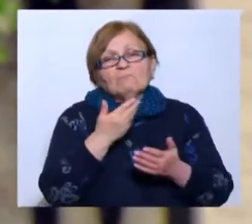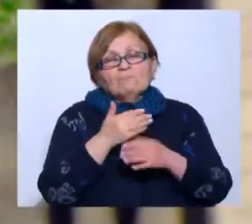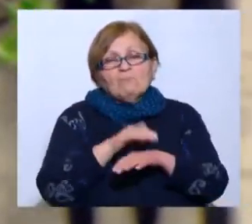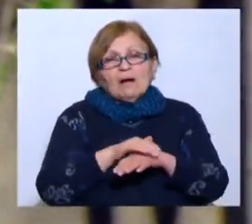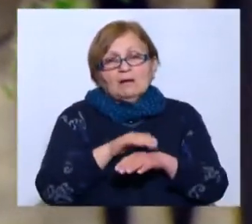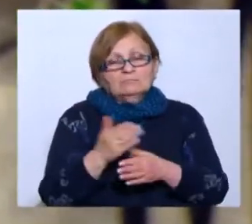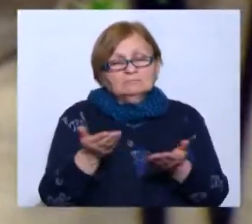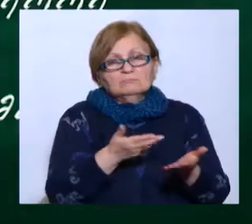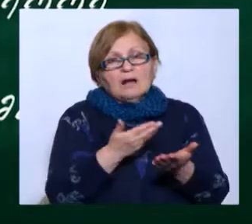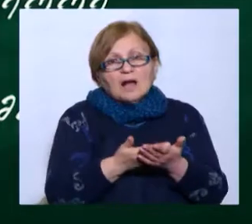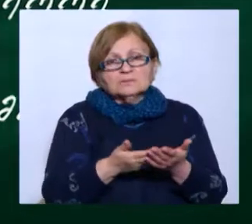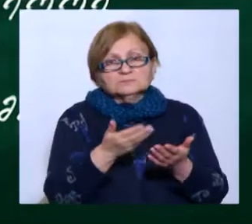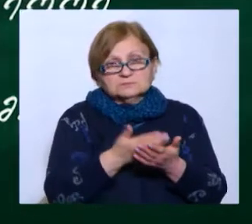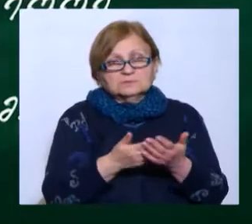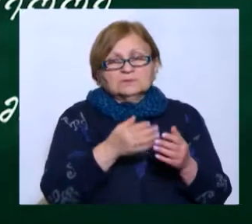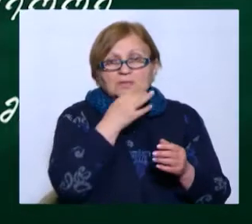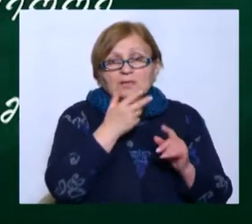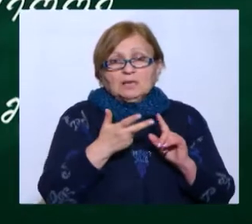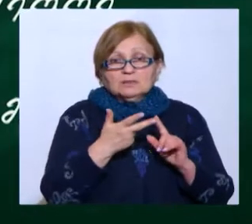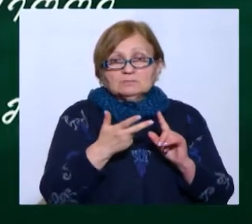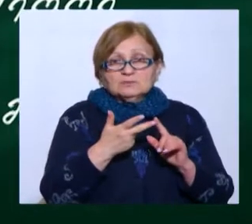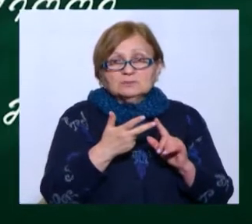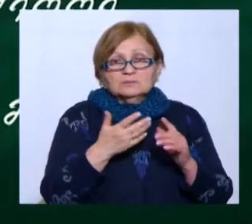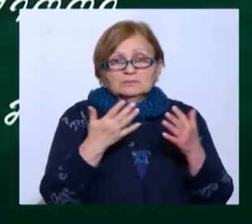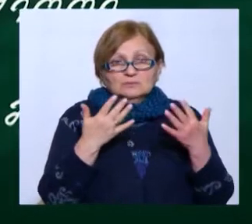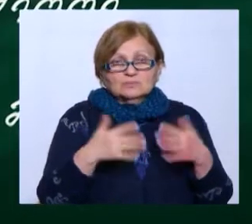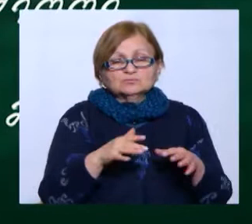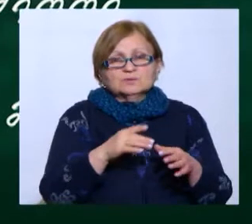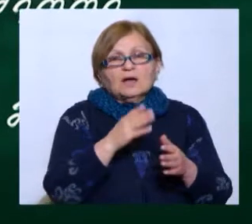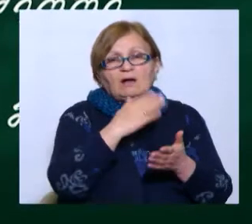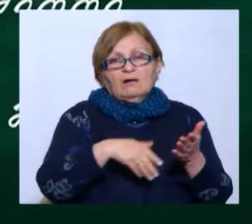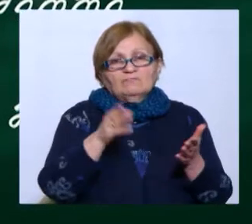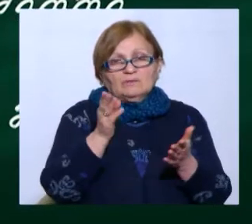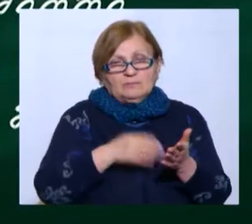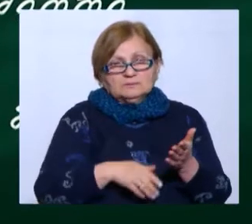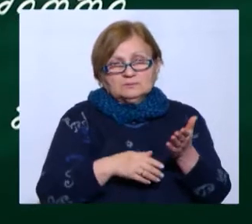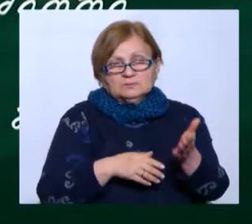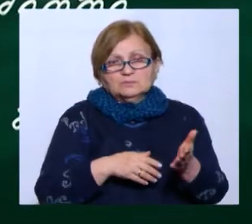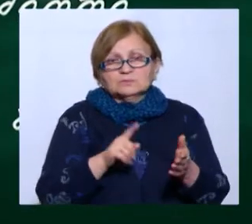და შემდეგ მესამე არგუმენტში უნდა გავაბათილოთ კონტრარგუმენტში